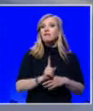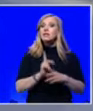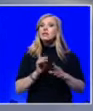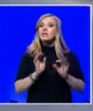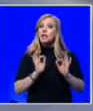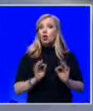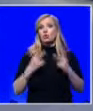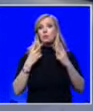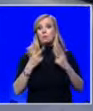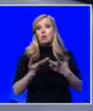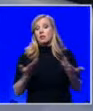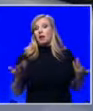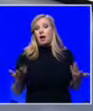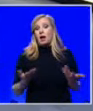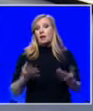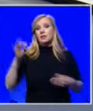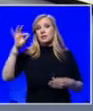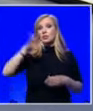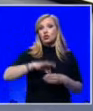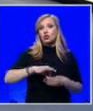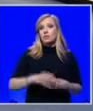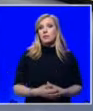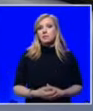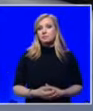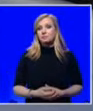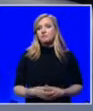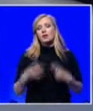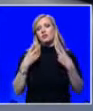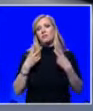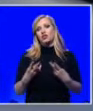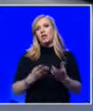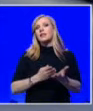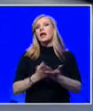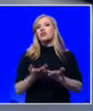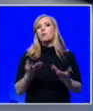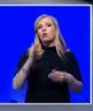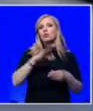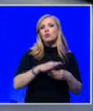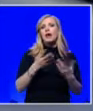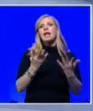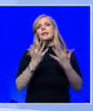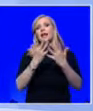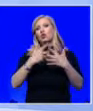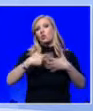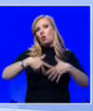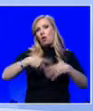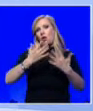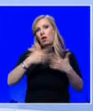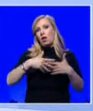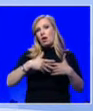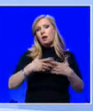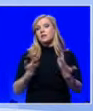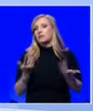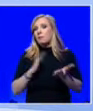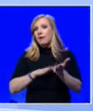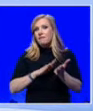на начина, по който гласуваме? Вижте, начина, по който гласуваме, е технология. Самият